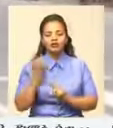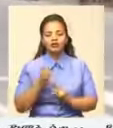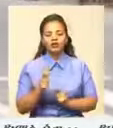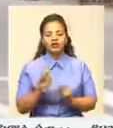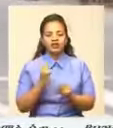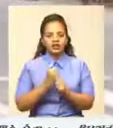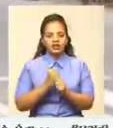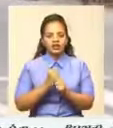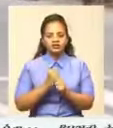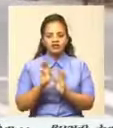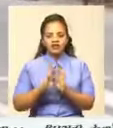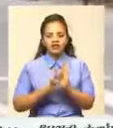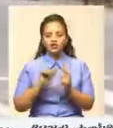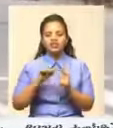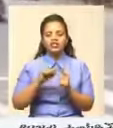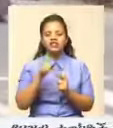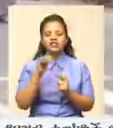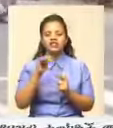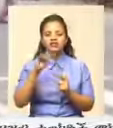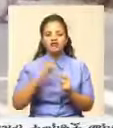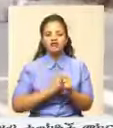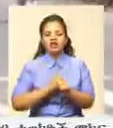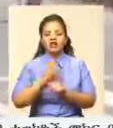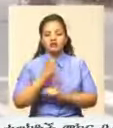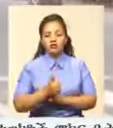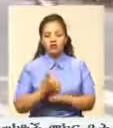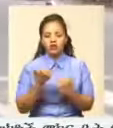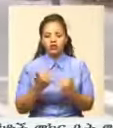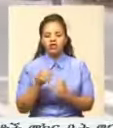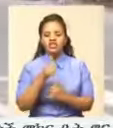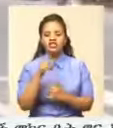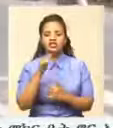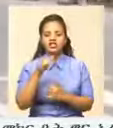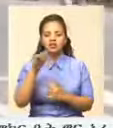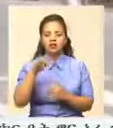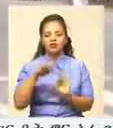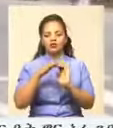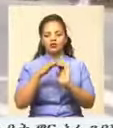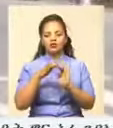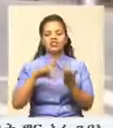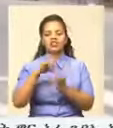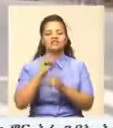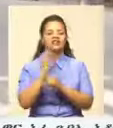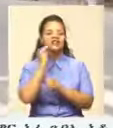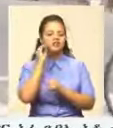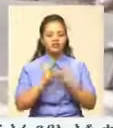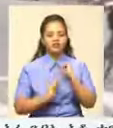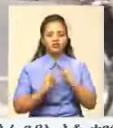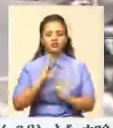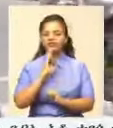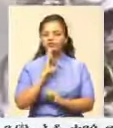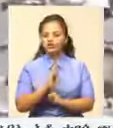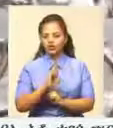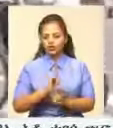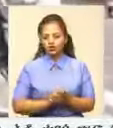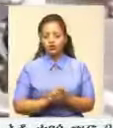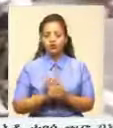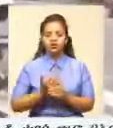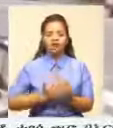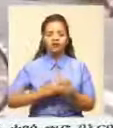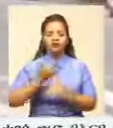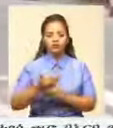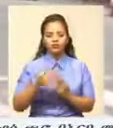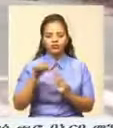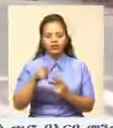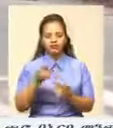ያስራር ስርዓት ወደ ኢዜማ ተሸጋግረው አሁን የኢዜማ ለኢዜማ ነው ክልል ለክልል ምክር ቤት የሚወዳደሩ ናቸው ያለፈውን ምርጫና